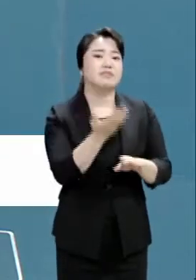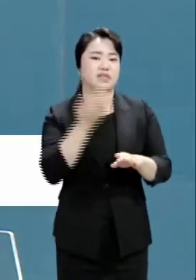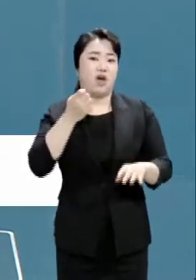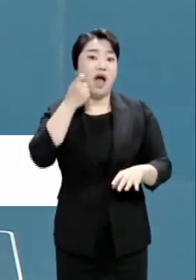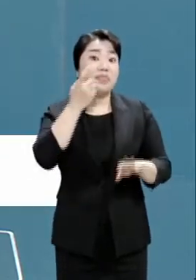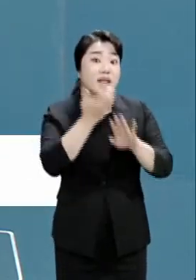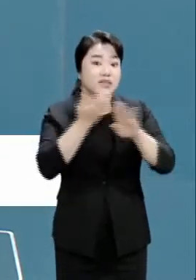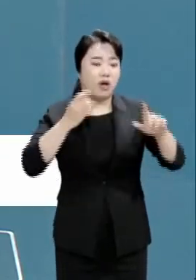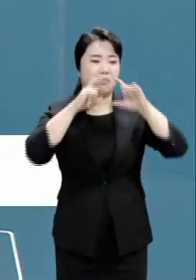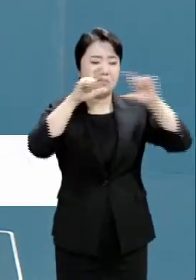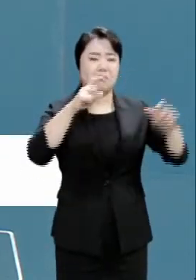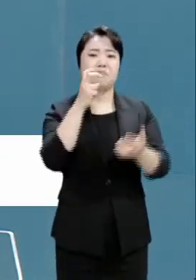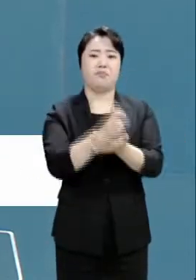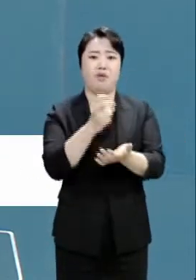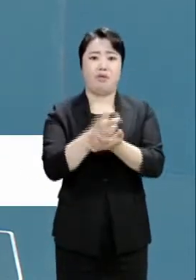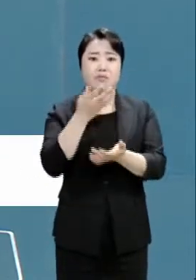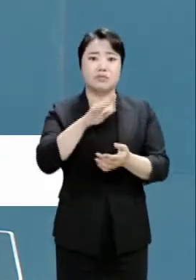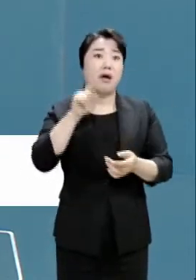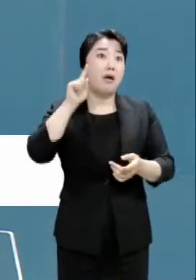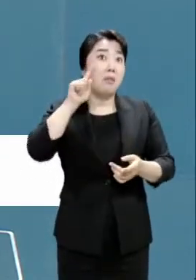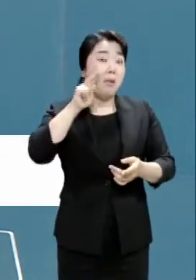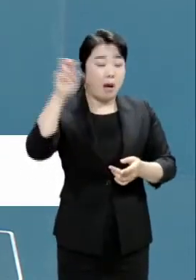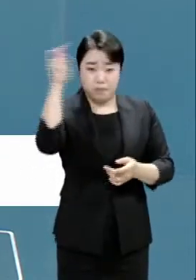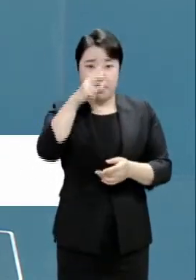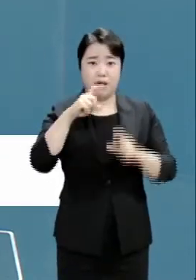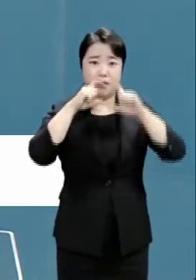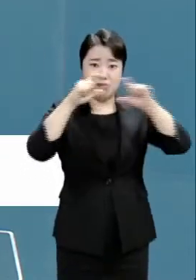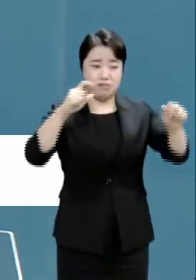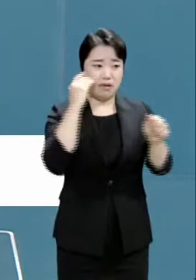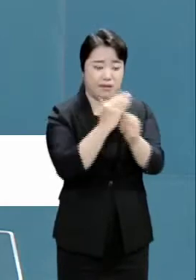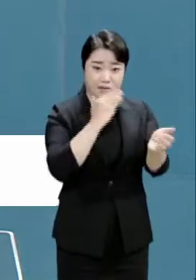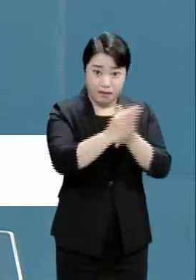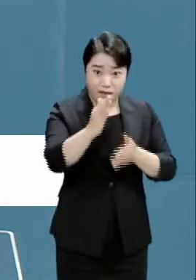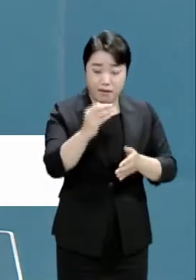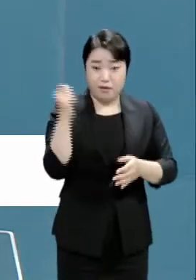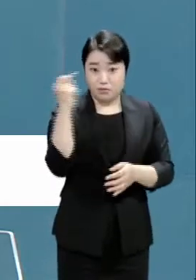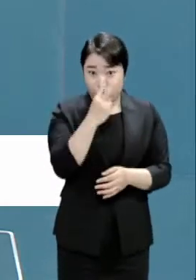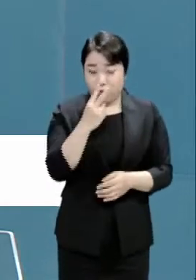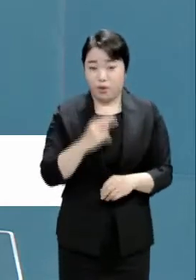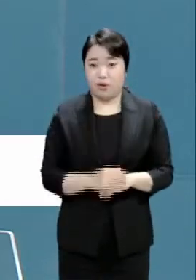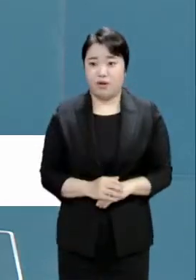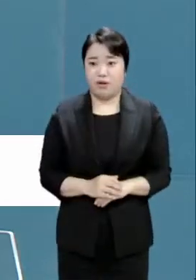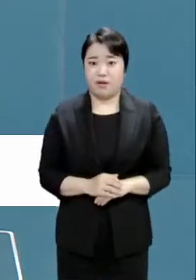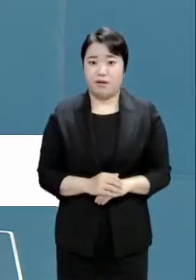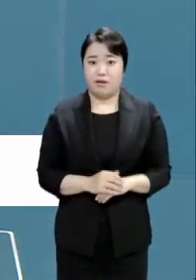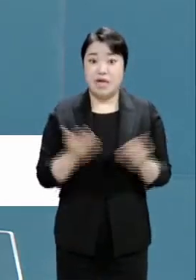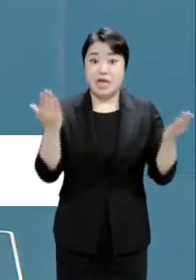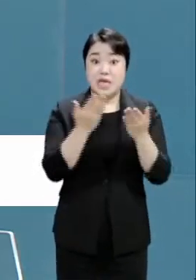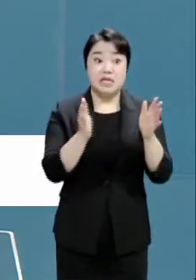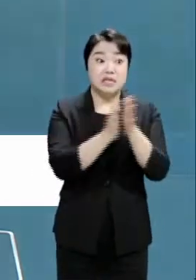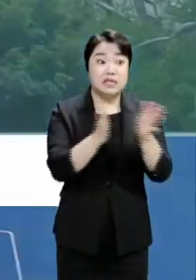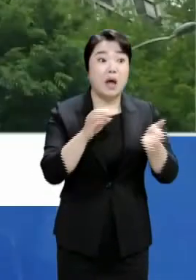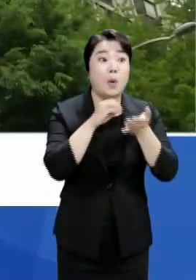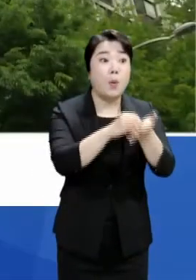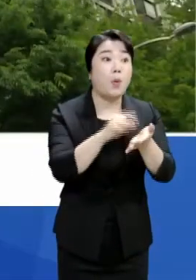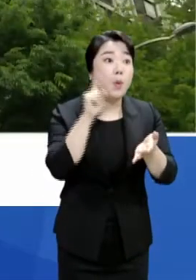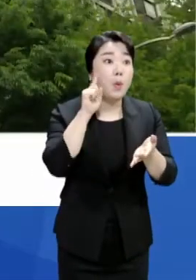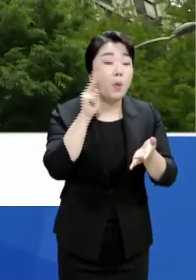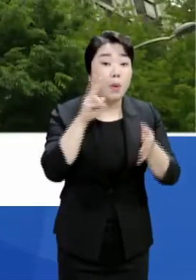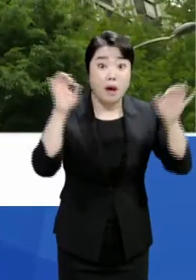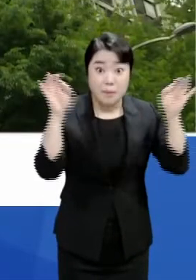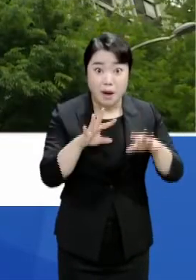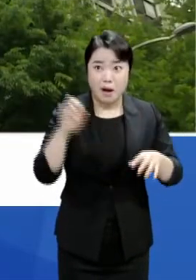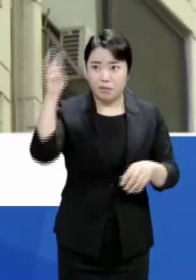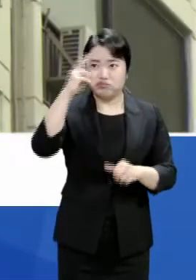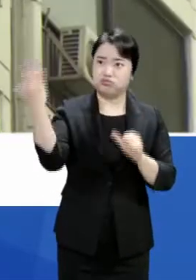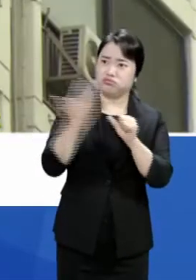하는 게 일반적인데 2, 3일 남겨놓고 갑작스럽게 네. 심지어는 저기 근무를 시작한 지 이틀밖에 안 되신 분도